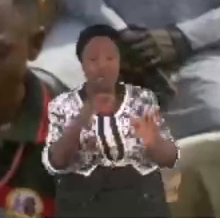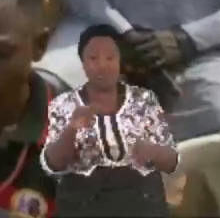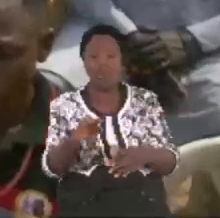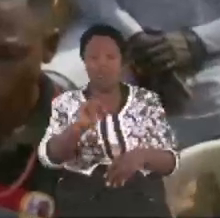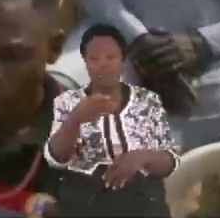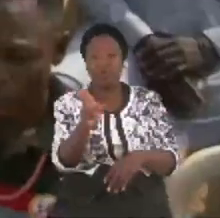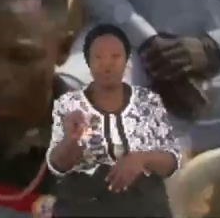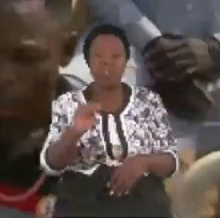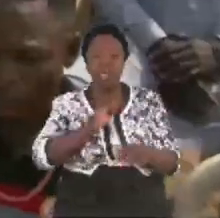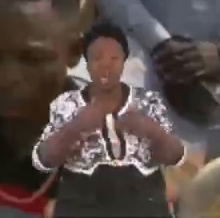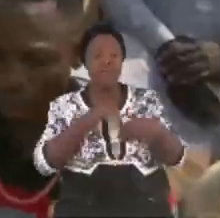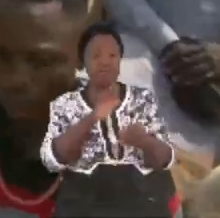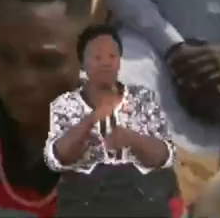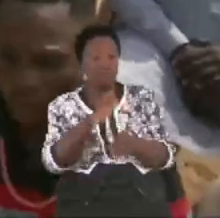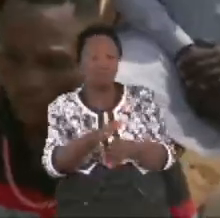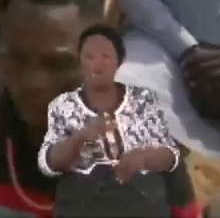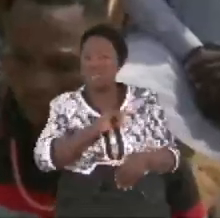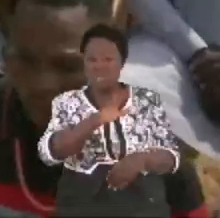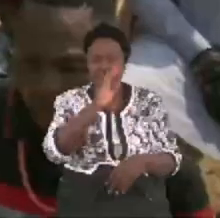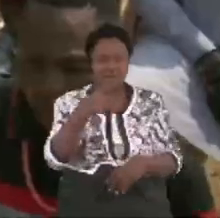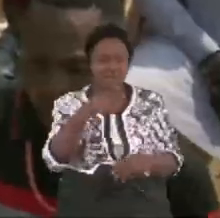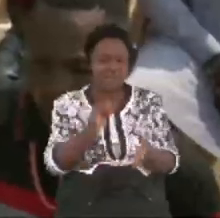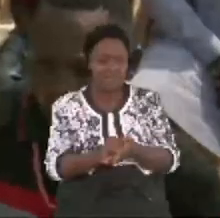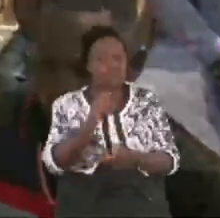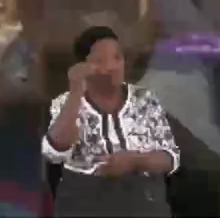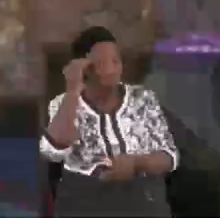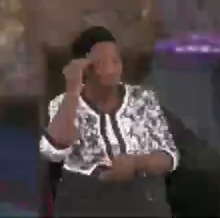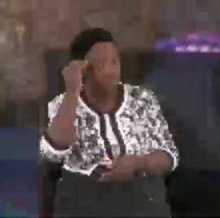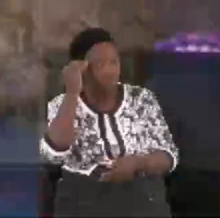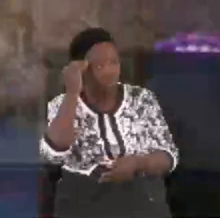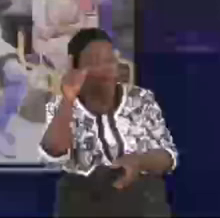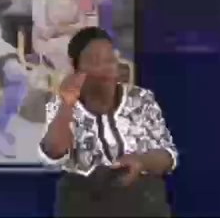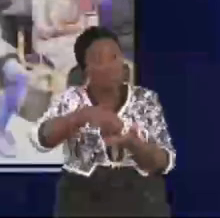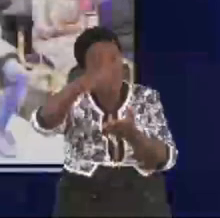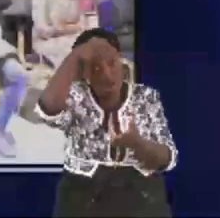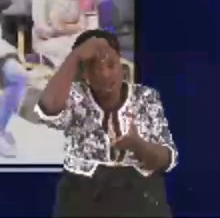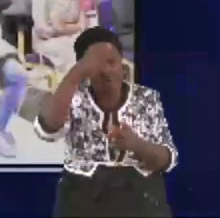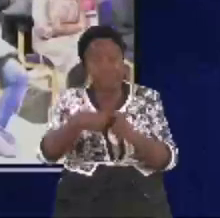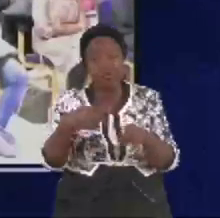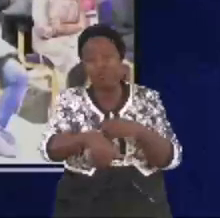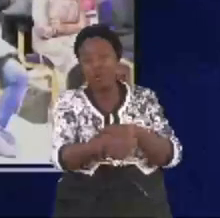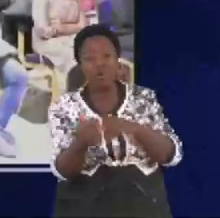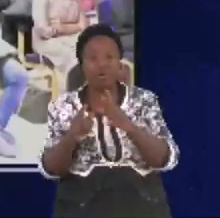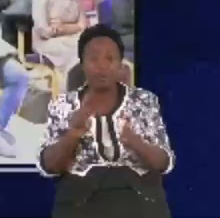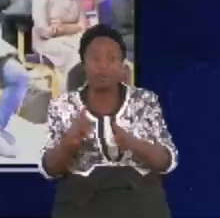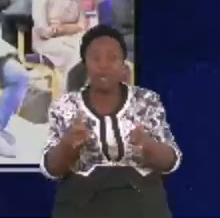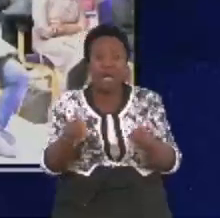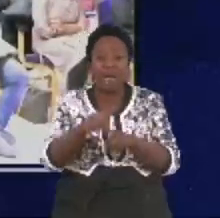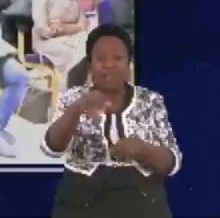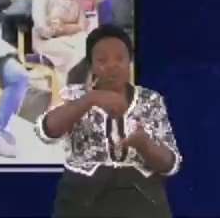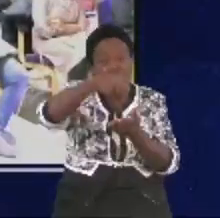n'a pas dit cela. Vous savez, comme vous apprenez des autres, comme vous